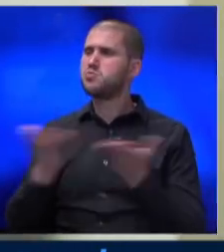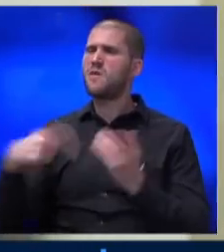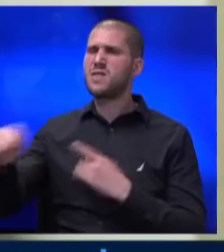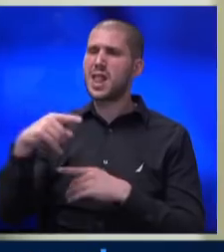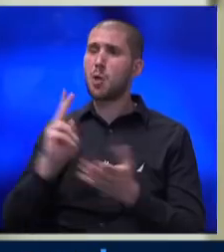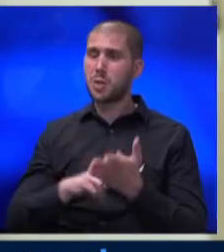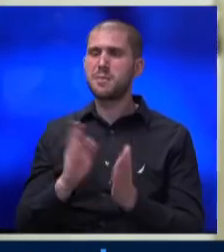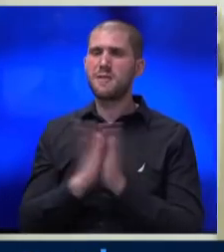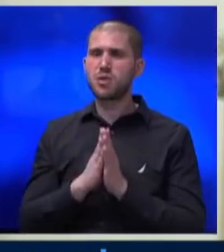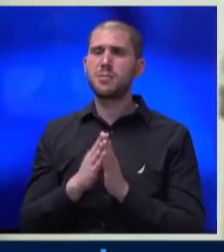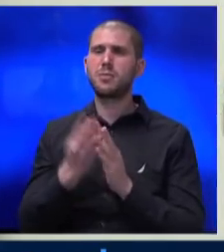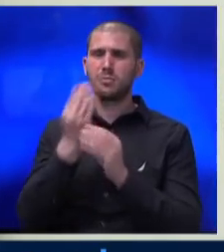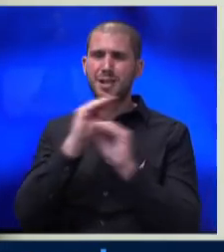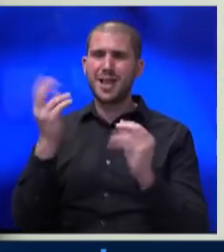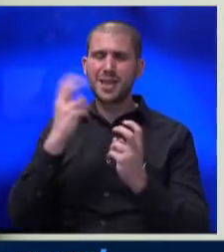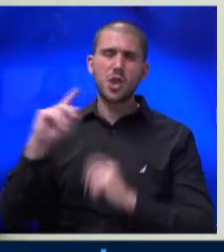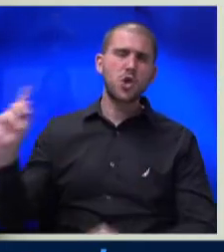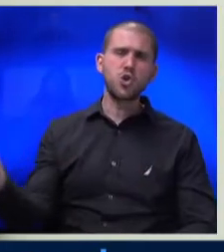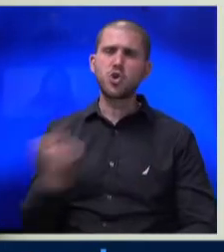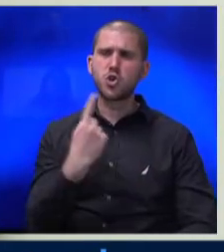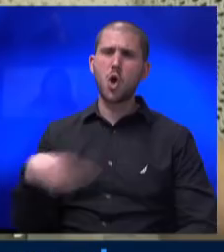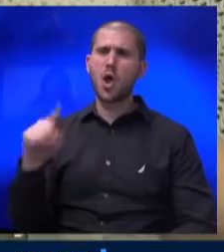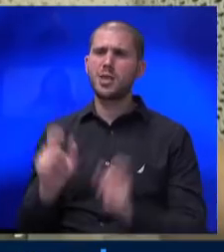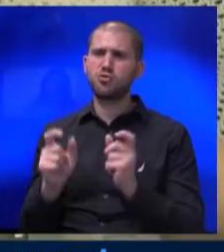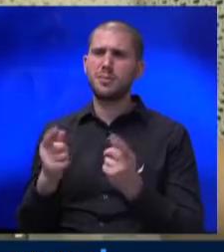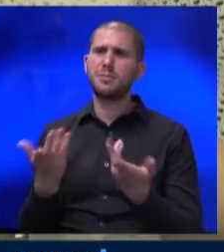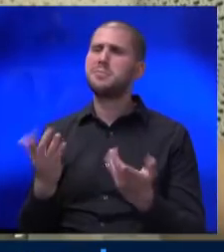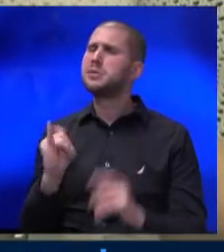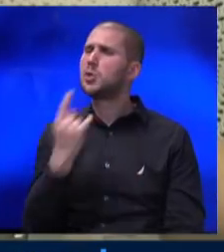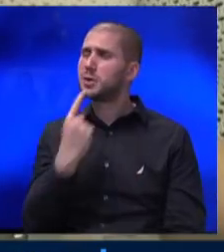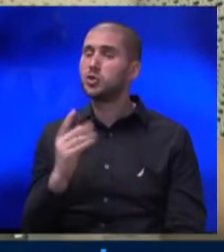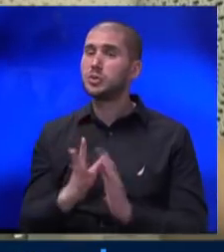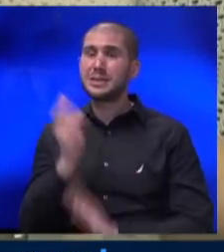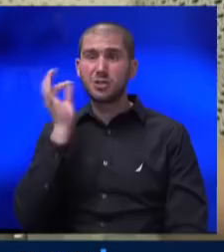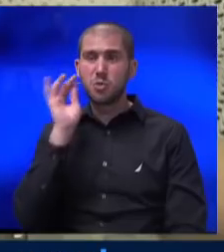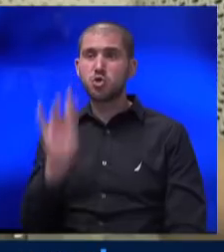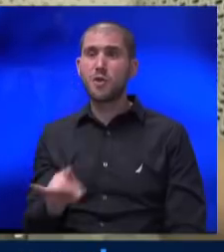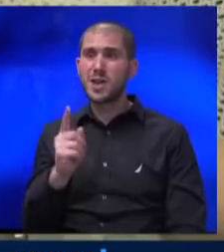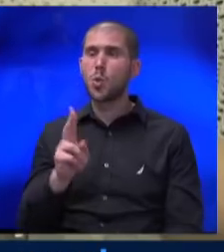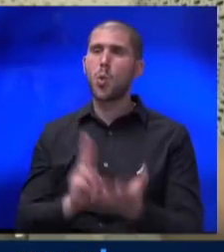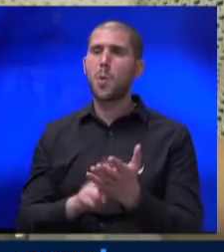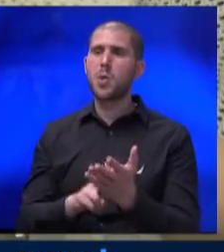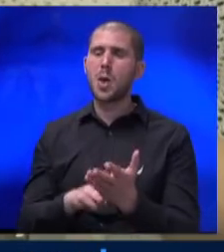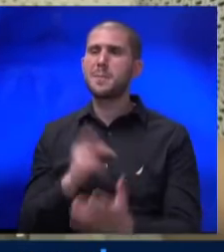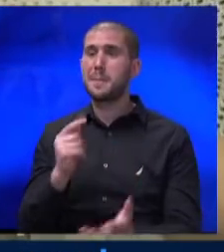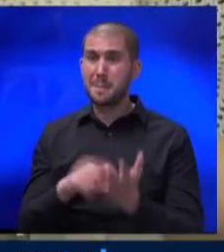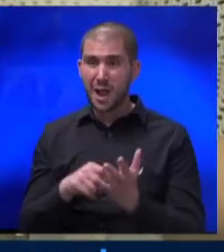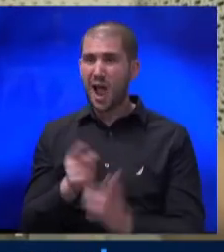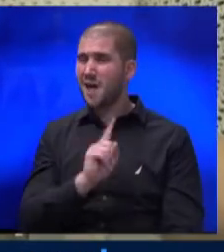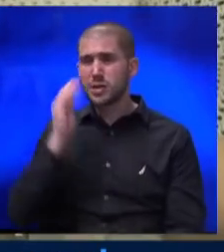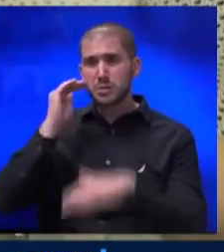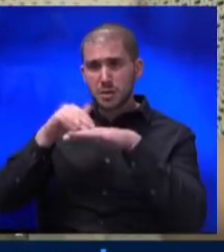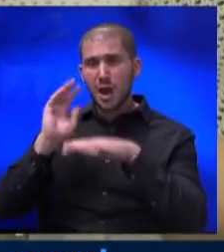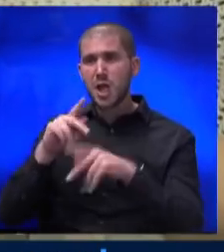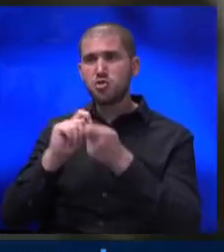ומבקשים להעביר לידיעת כל הנוגעים בדבר במוסדכם. מה זה אומר? 12 נשים תובעות עכשיו את קופות החולים, כי איש לא עדכן אותן